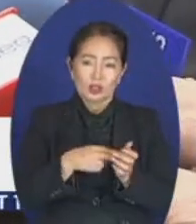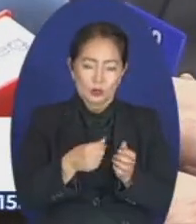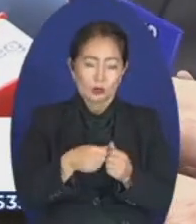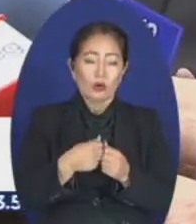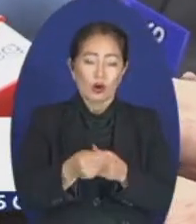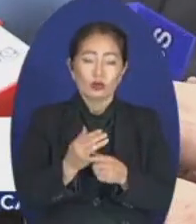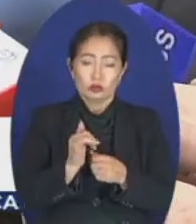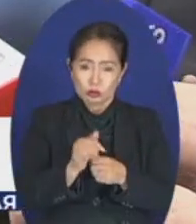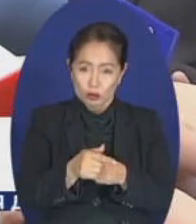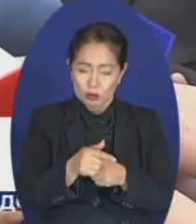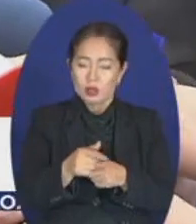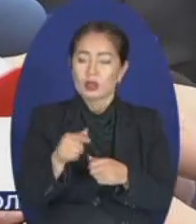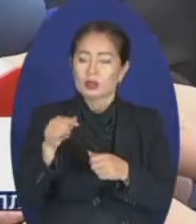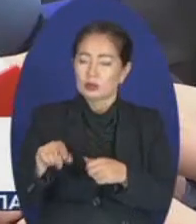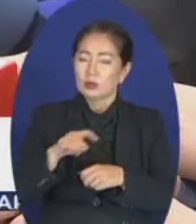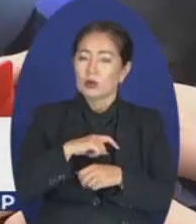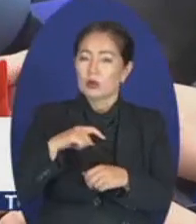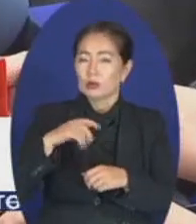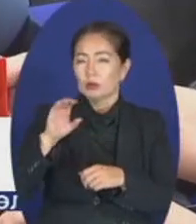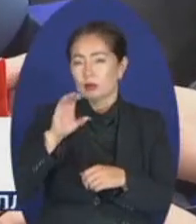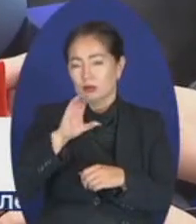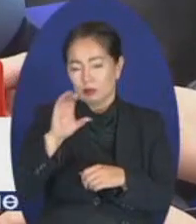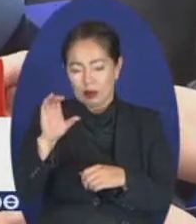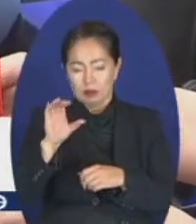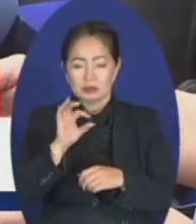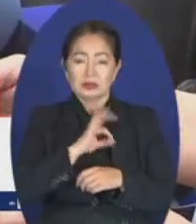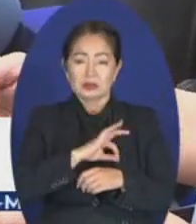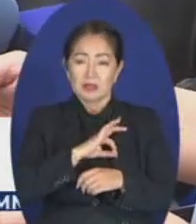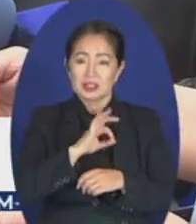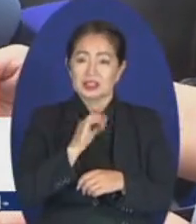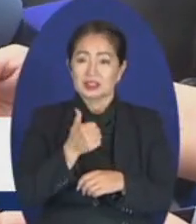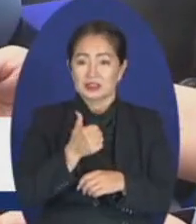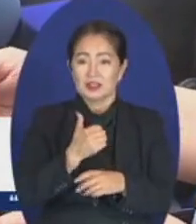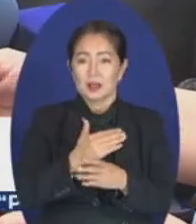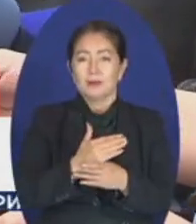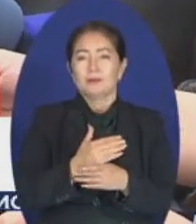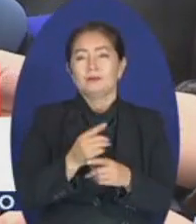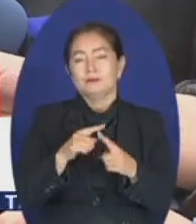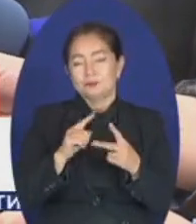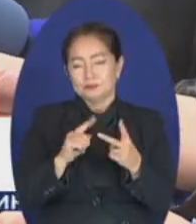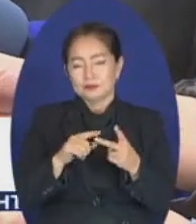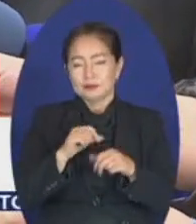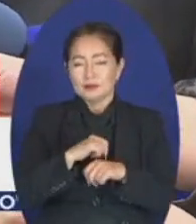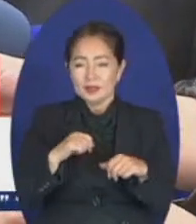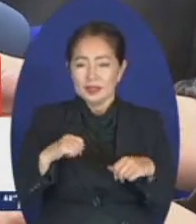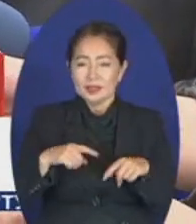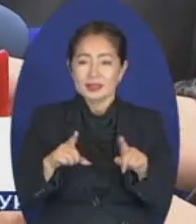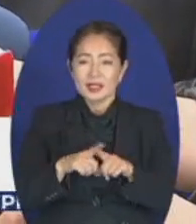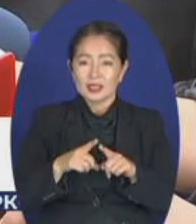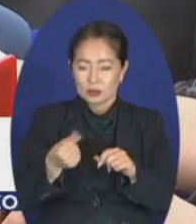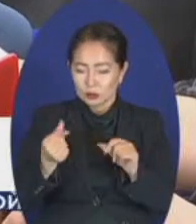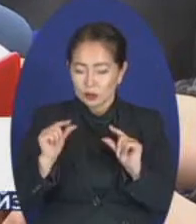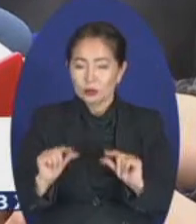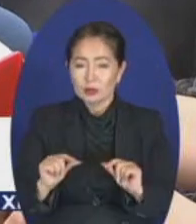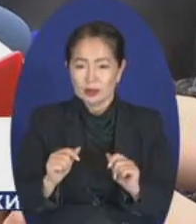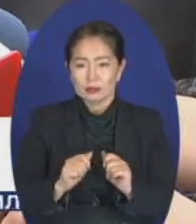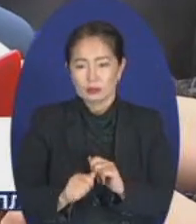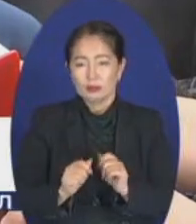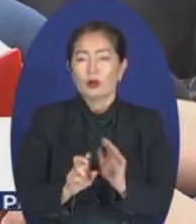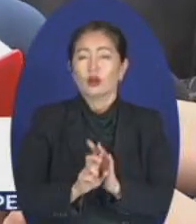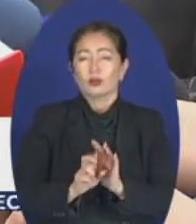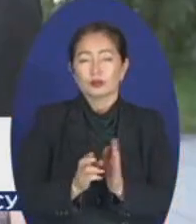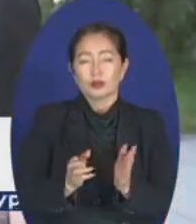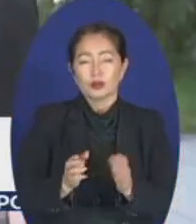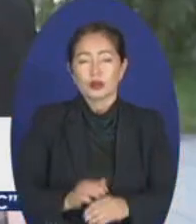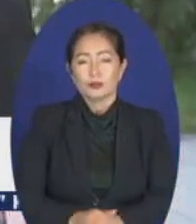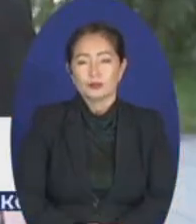дахин өгч дээ гэсэн үг. Тийм учраас хувийн хэвшлийн илүү ач холбогдолтой, ашигтай. За, мөн одоо иргэдийн хувьд ч гэсэн төлбөр нь хямдхан байх юм одоо